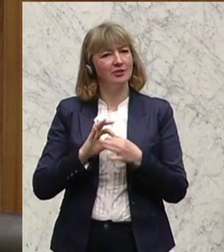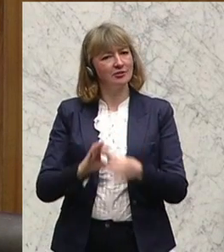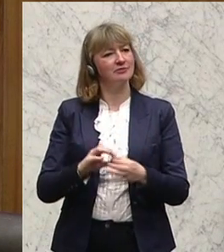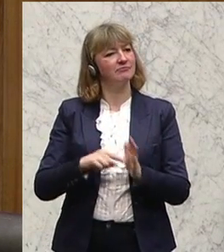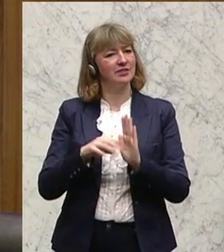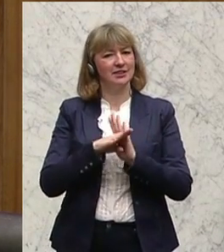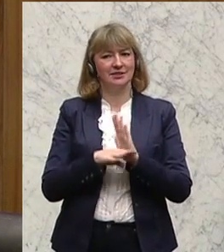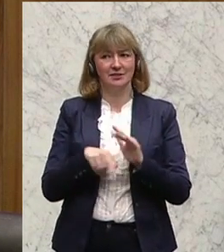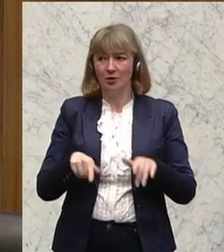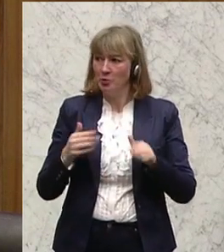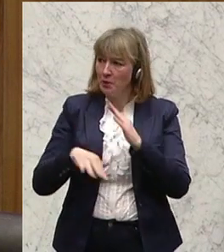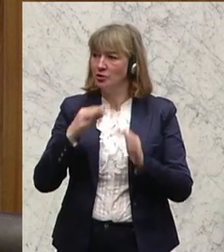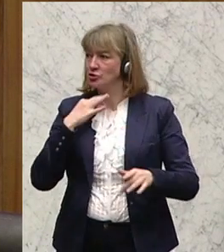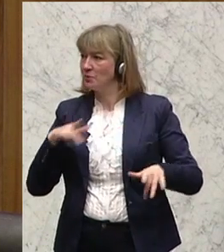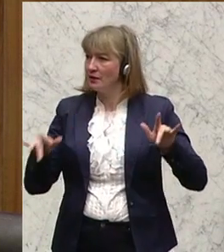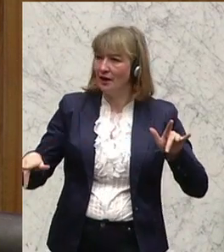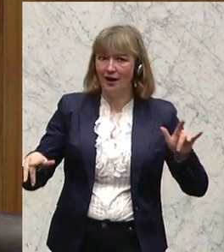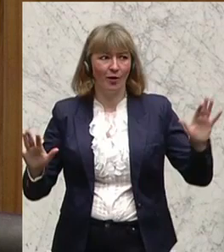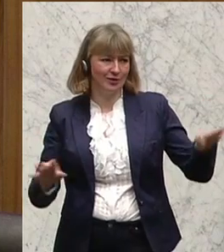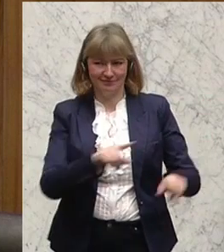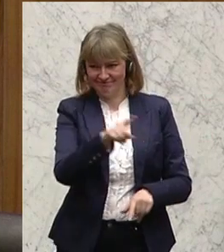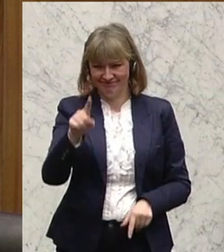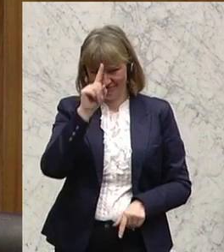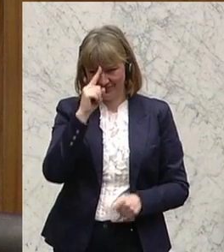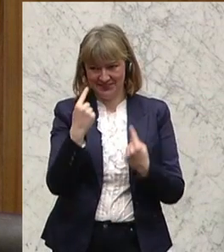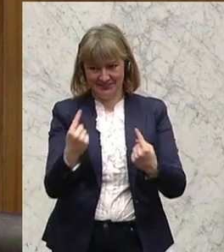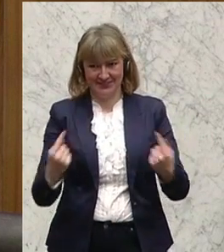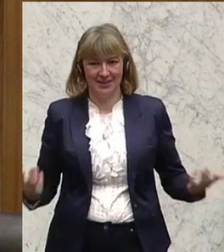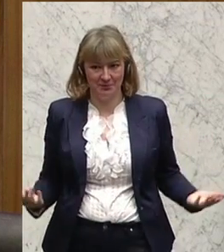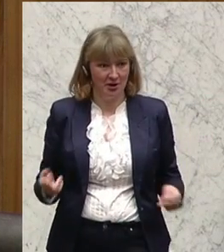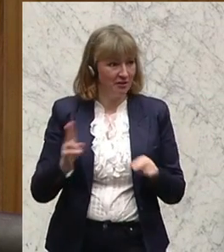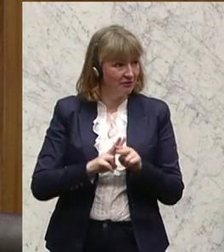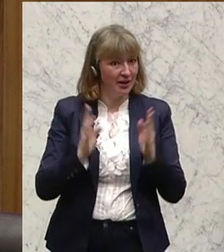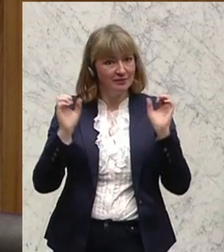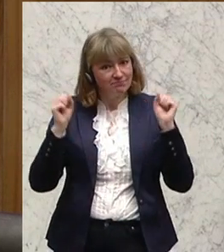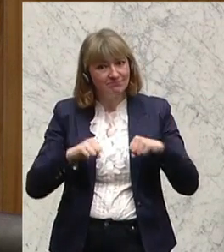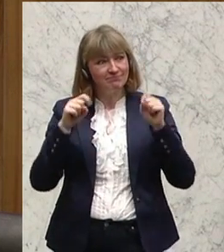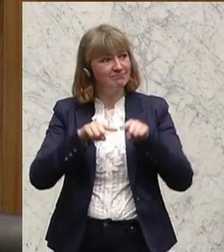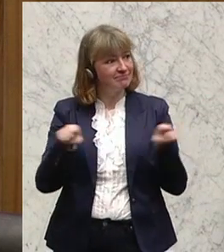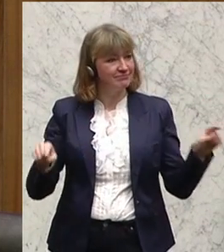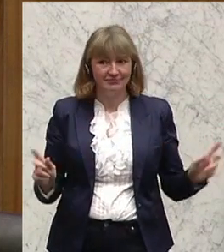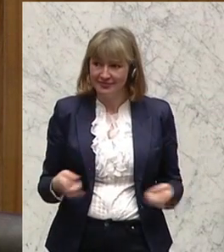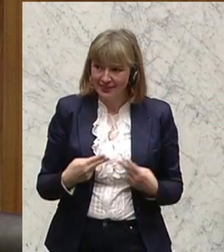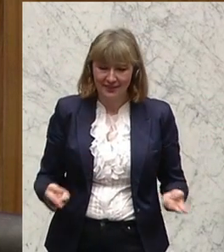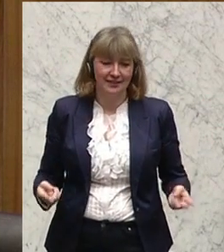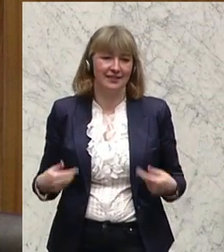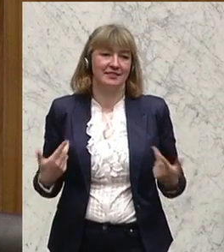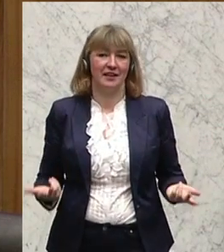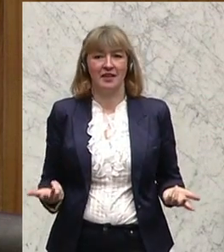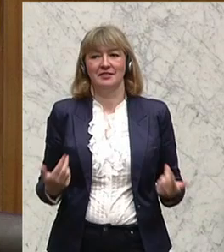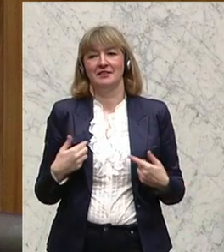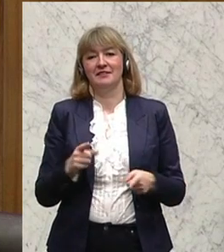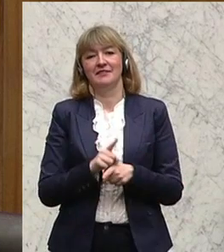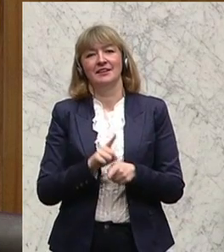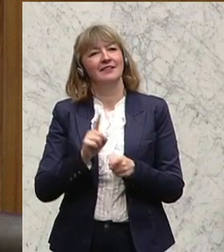müssen sich die Mehrheiten finden, wem sage ich das? Und solange es hier keinen Konsens gibt, singe ich halt in Anlehnung an ein